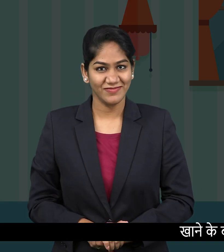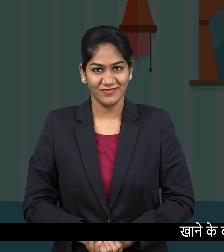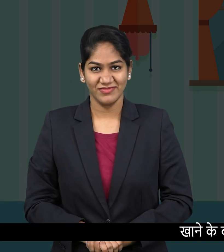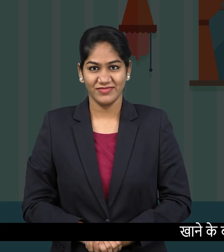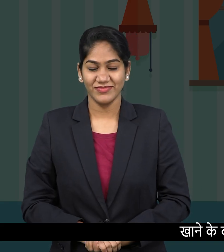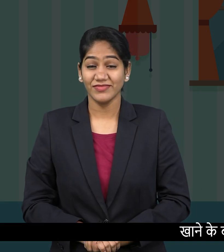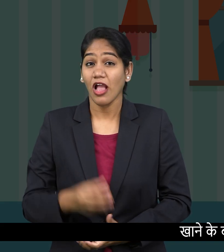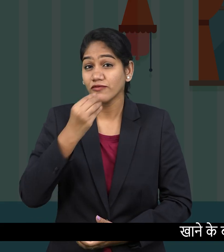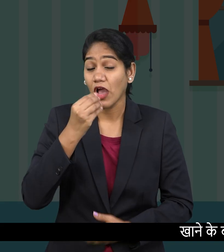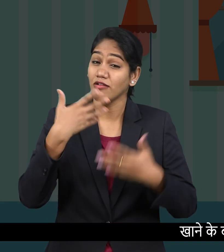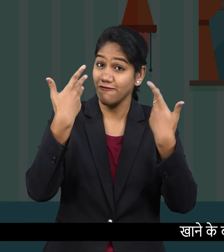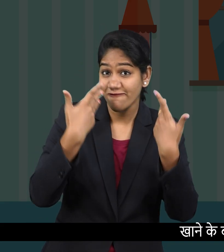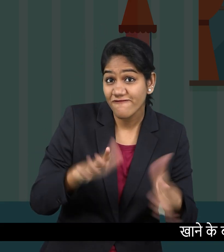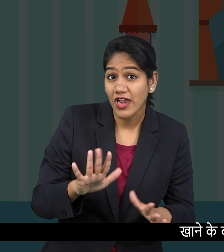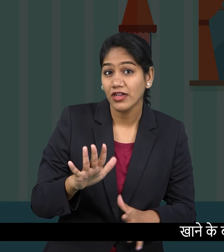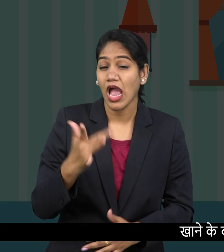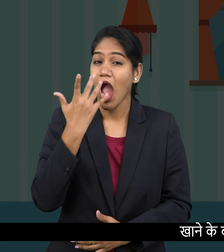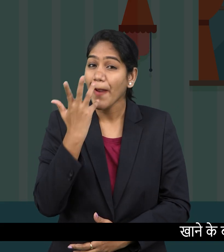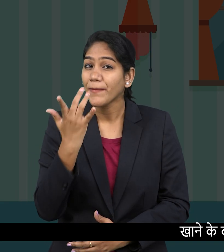खाने के बाद उंगलियों को न चाटें।